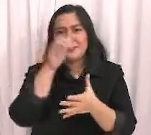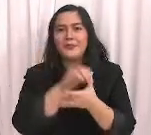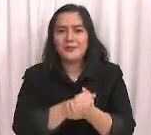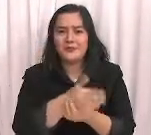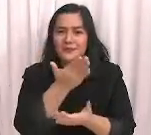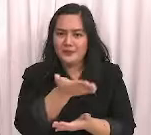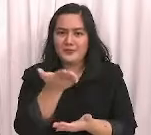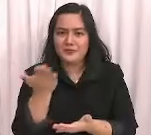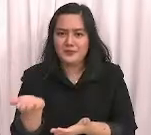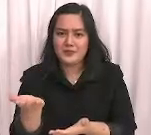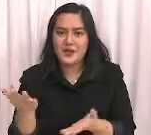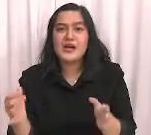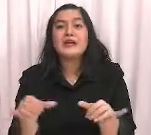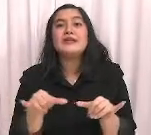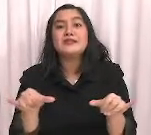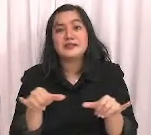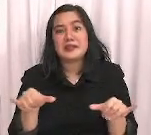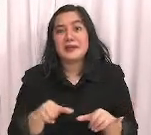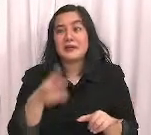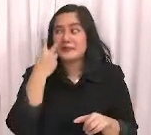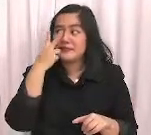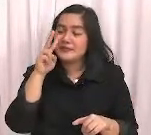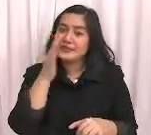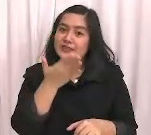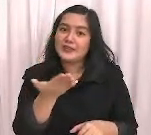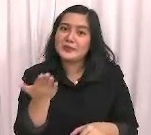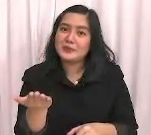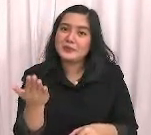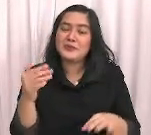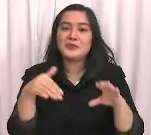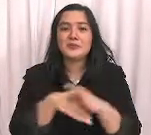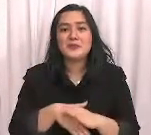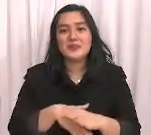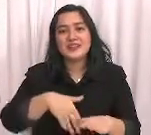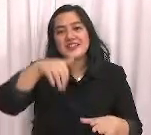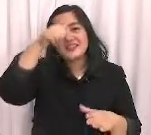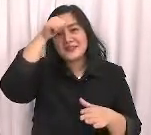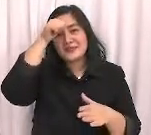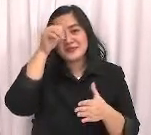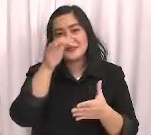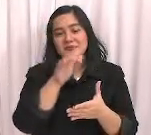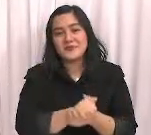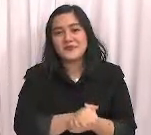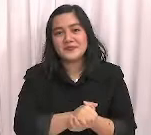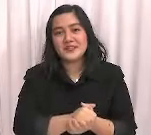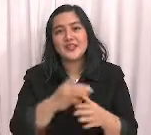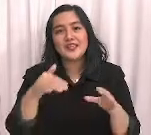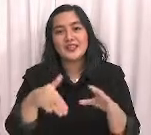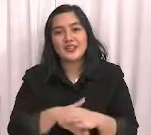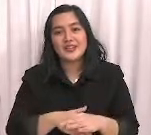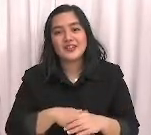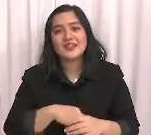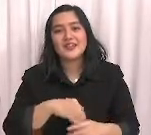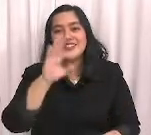lalaki, makita ko kayo sa Friday. Bakit kaya yung mga ibang nagko-comment dito, mga lalaki, takot sila pag